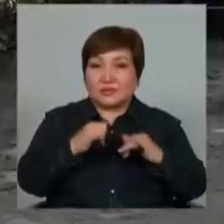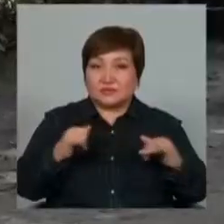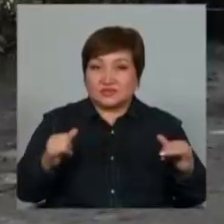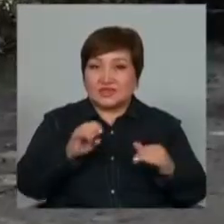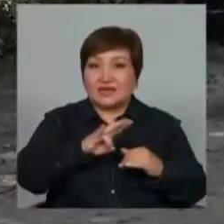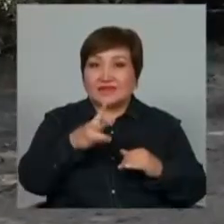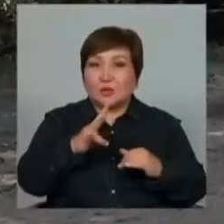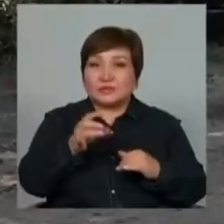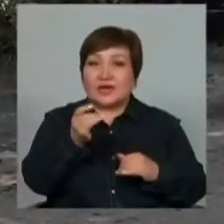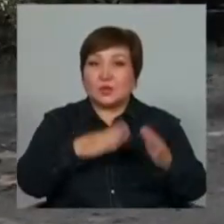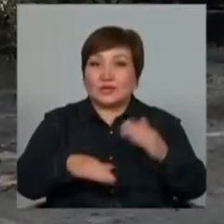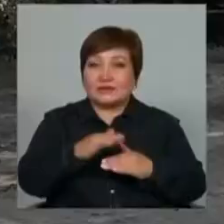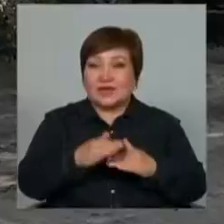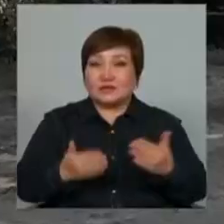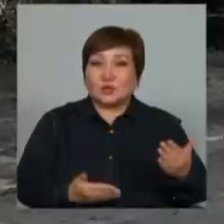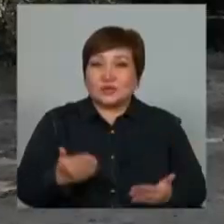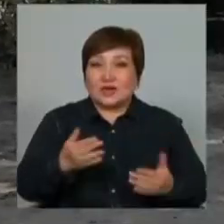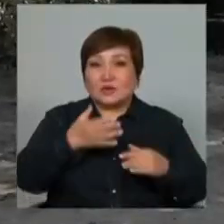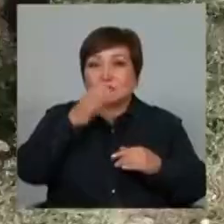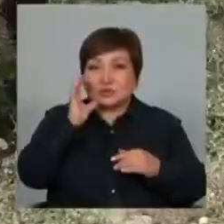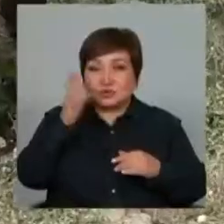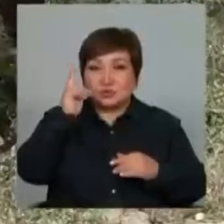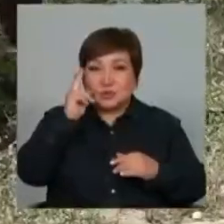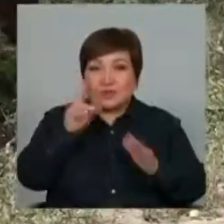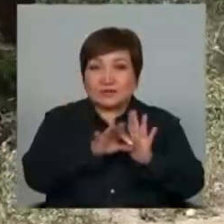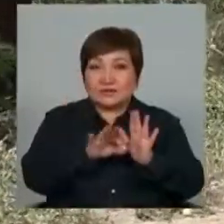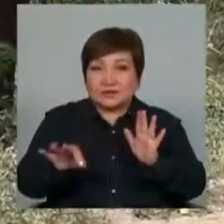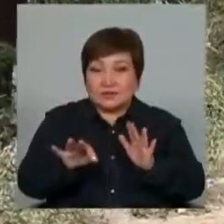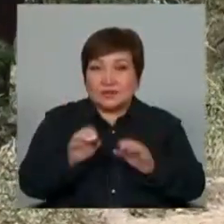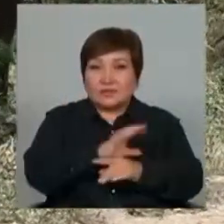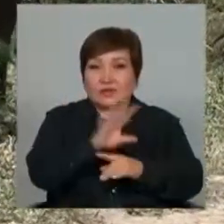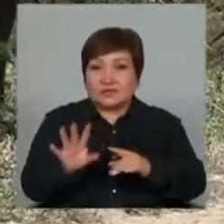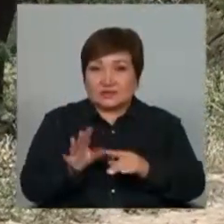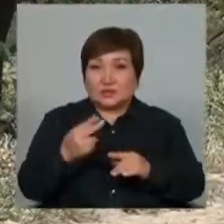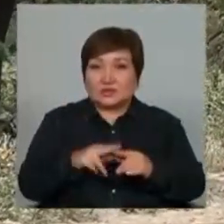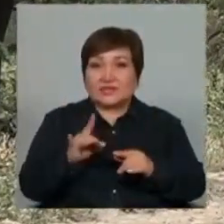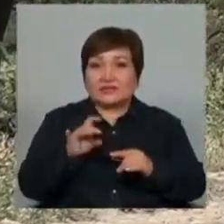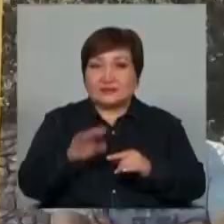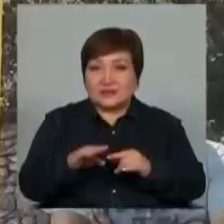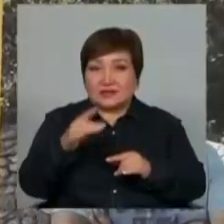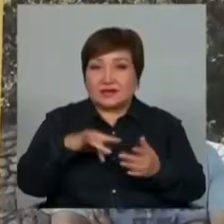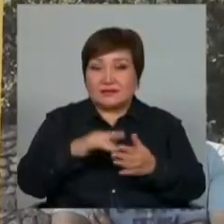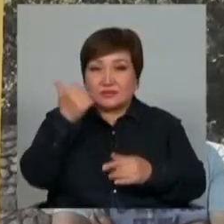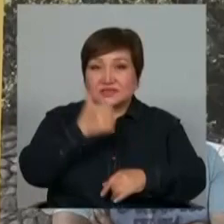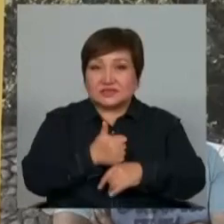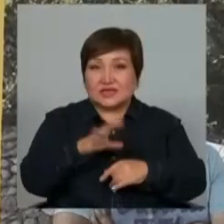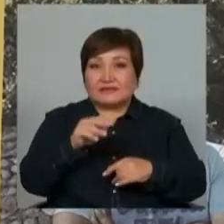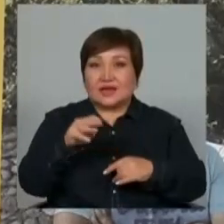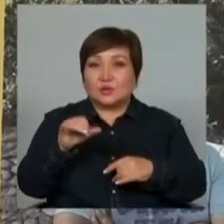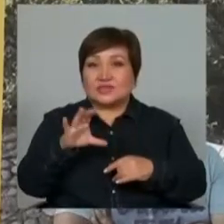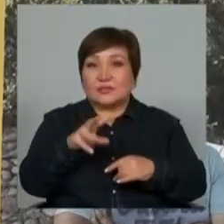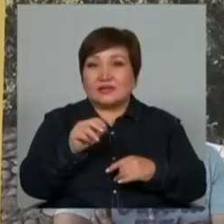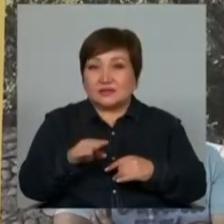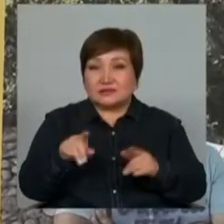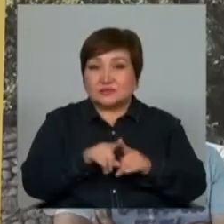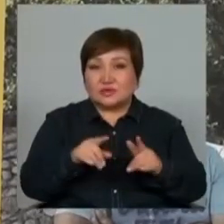Наурызбай ауданында тұрғындар ауызсу және кәр жүйелерімен де қамтамасыз етілуде. Осы ретте қала басшысы Таусамалы, Ақжар, Құрамыстағы